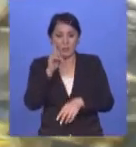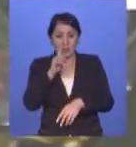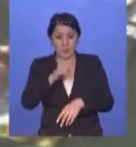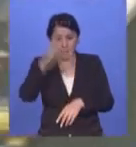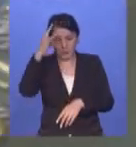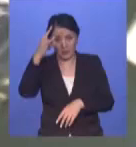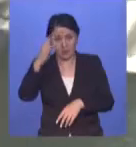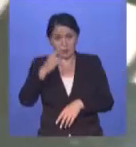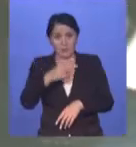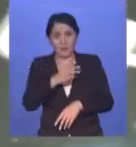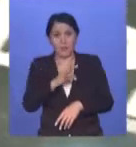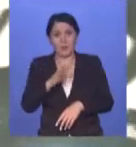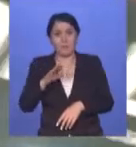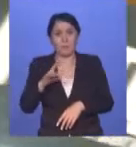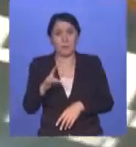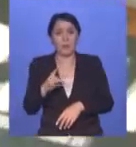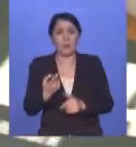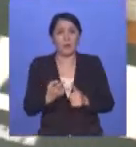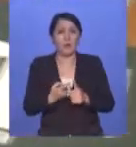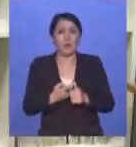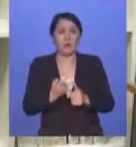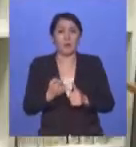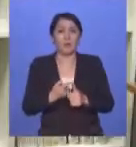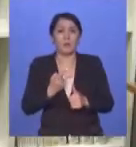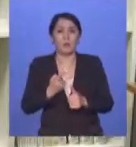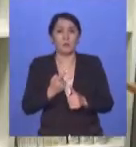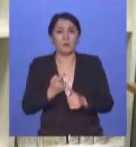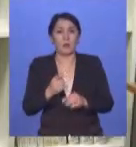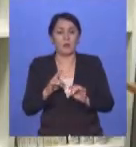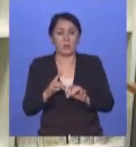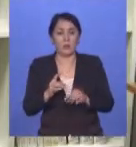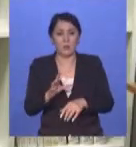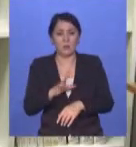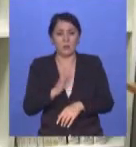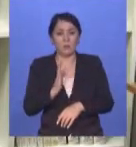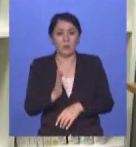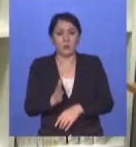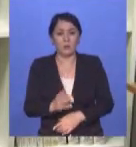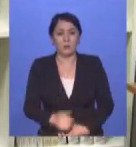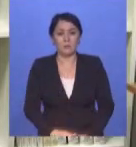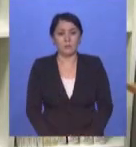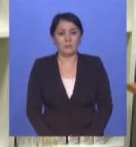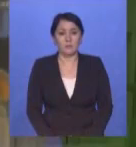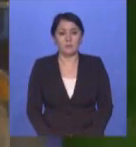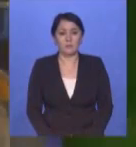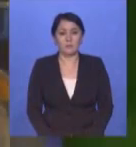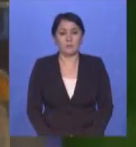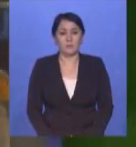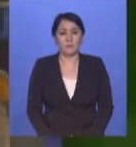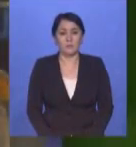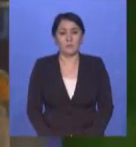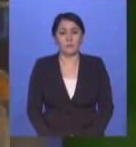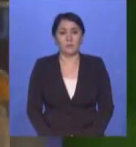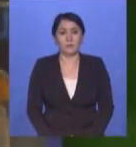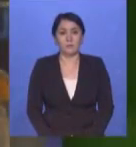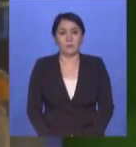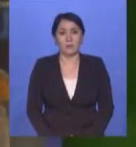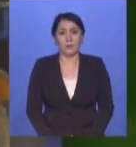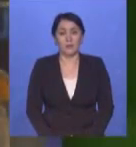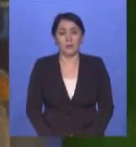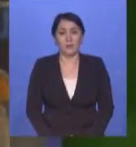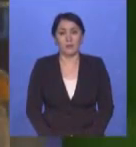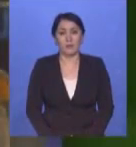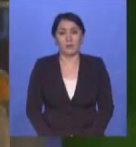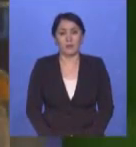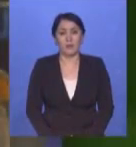арасында ертегілер және қазақ мен деген атау бар туындыларды айтсақ болады. Мы как культурное